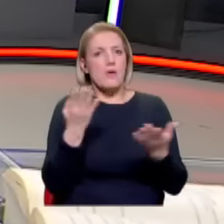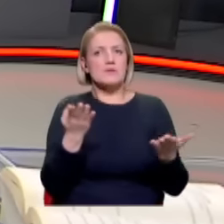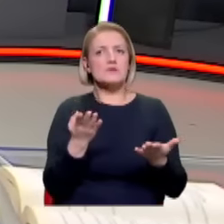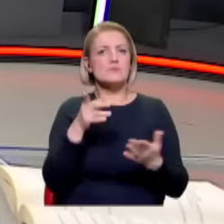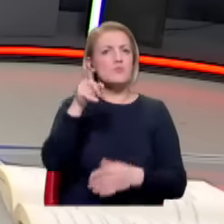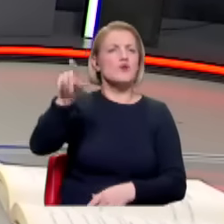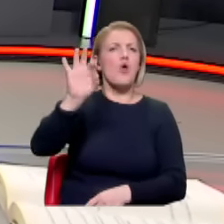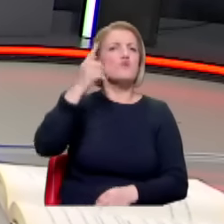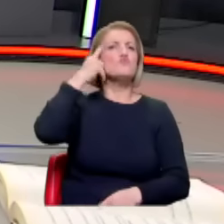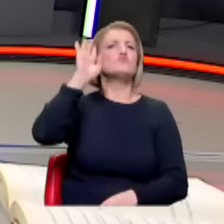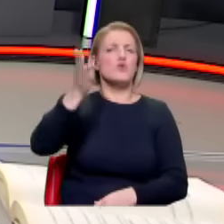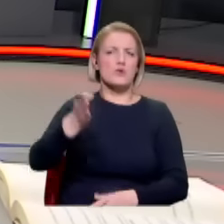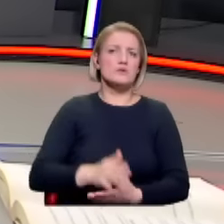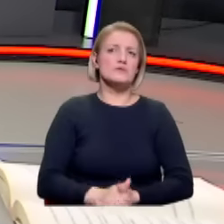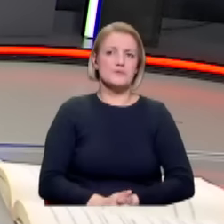düşünmüyor.